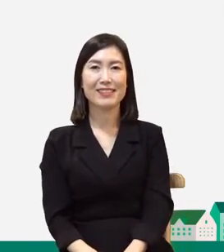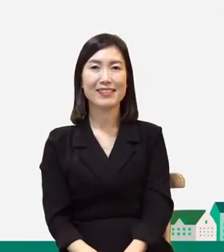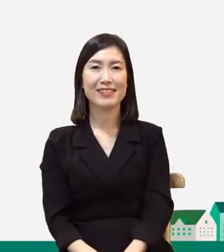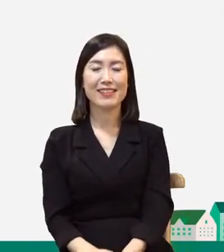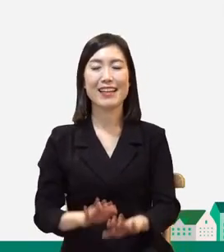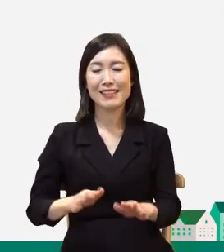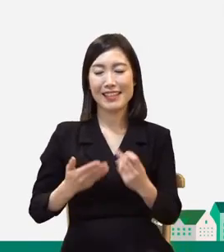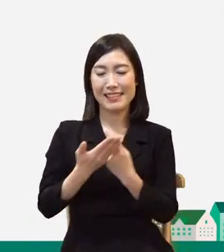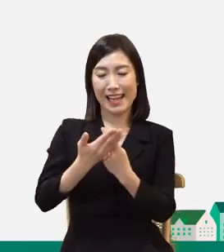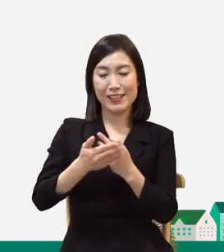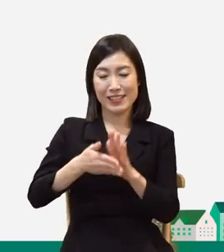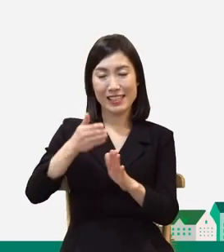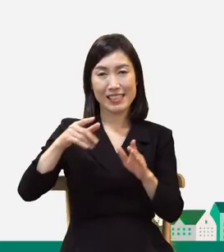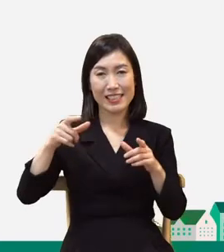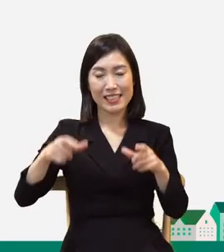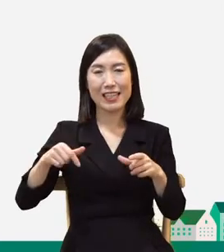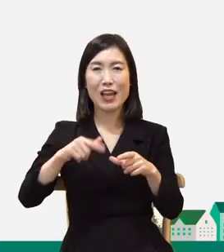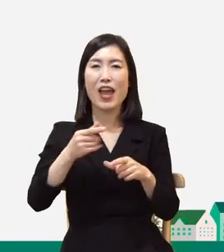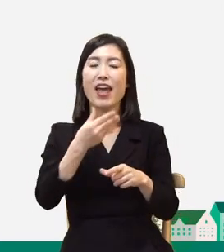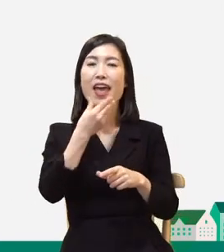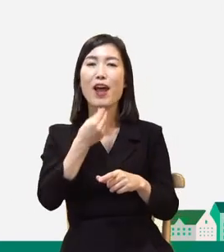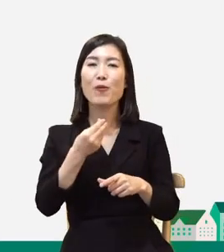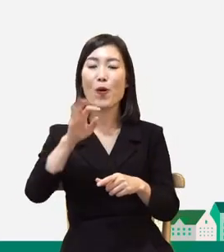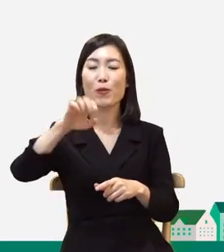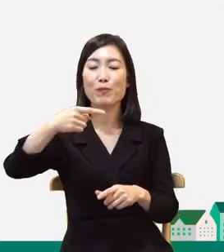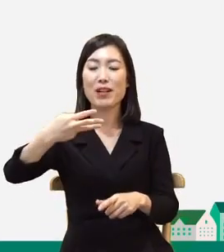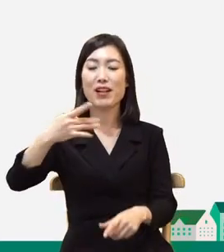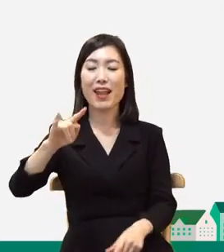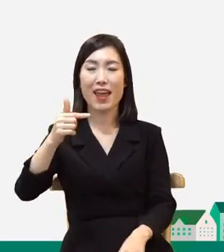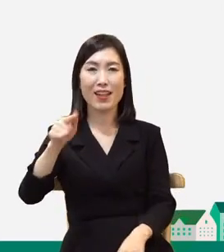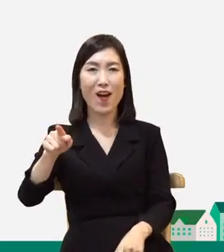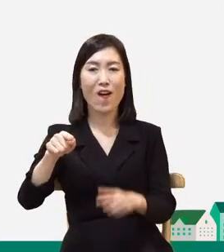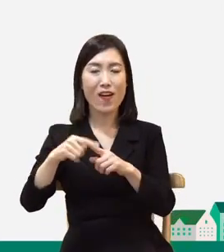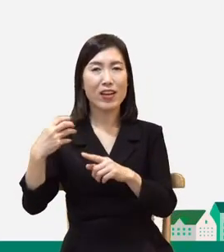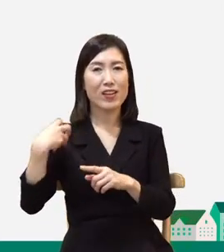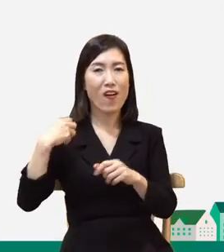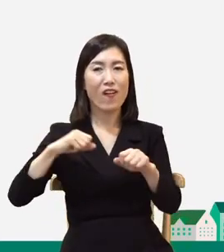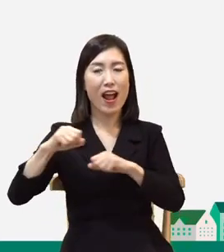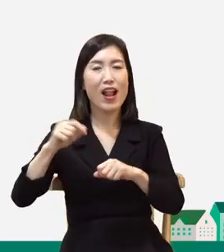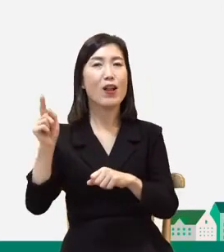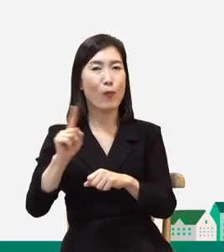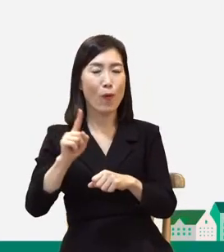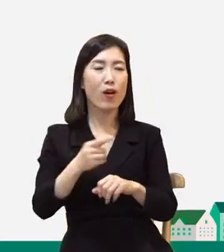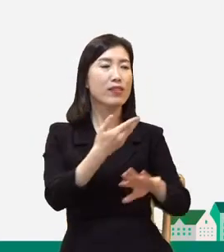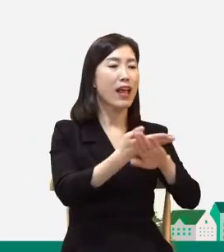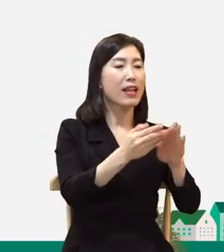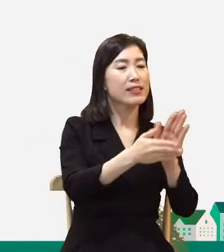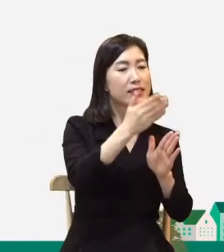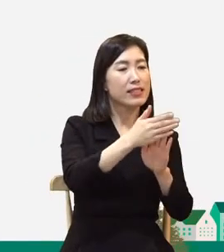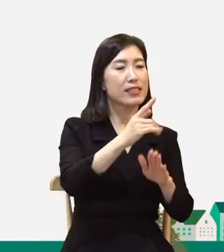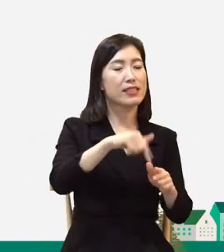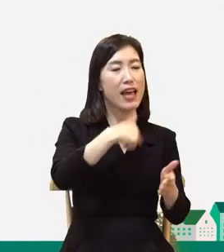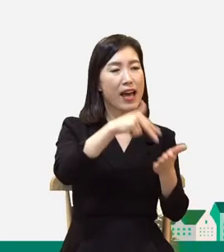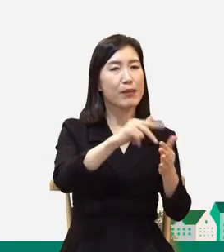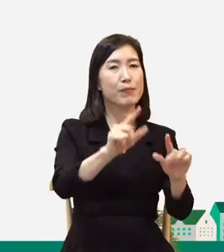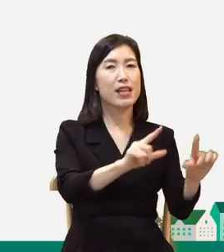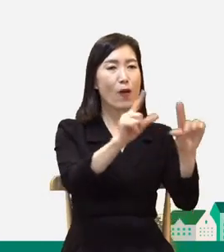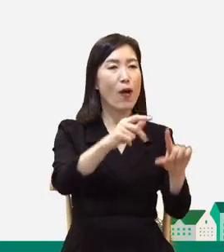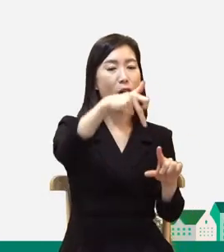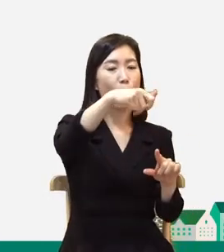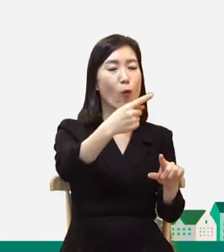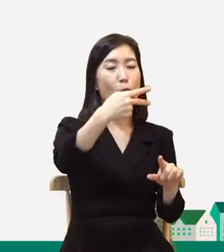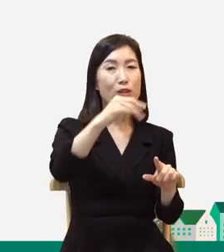네, 지금 제주시 이제 모델에서 행복 플래너 선생님들의 역할이 기존 타 지자체 자립생활 지역